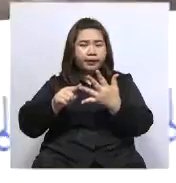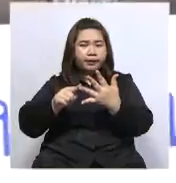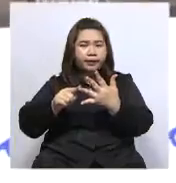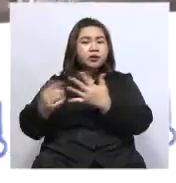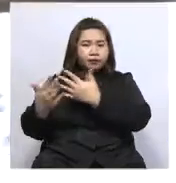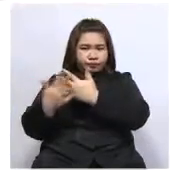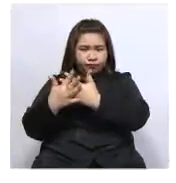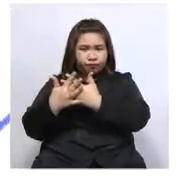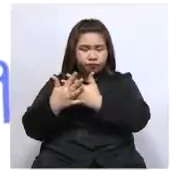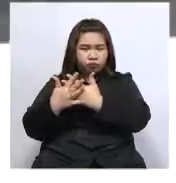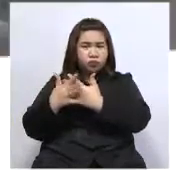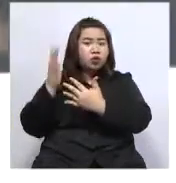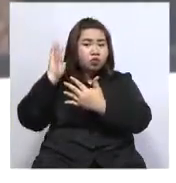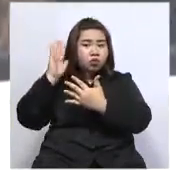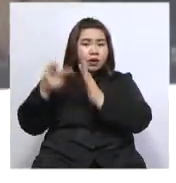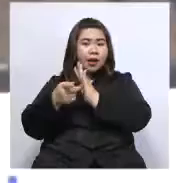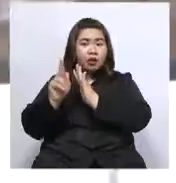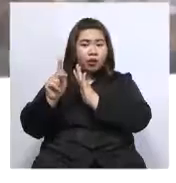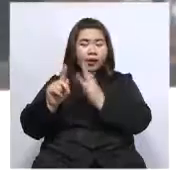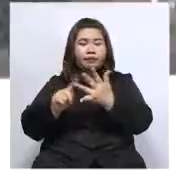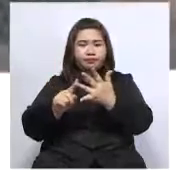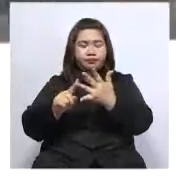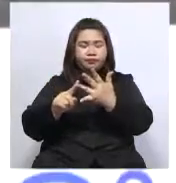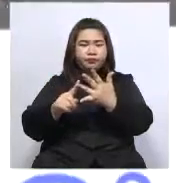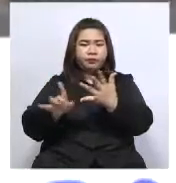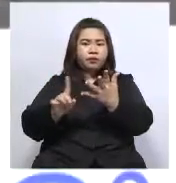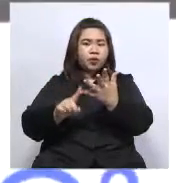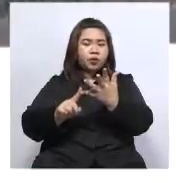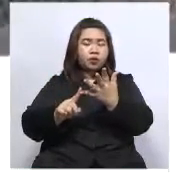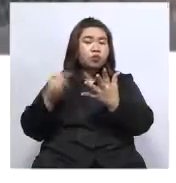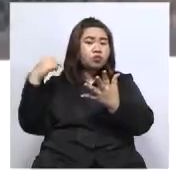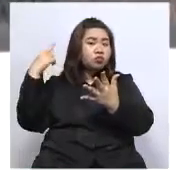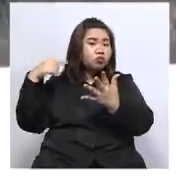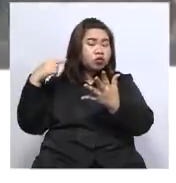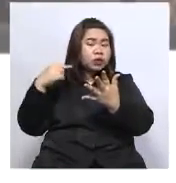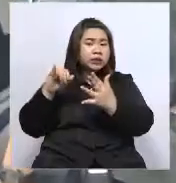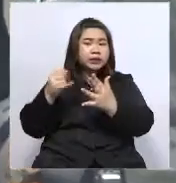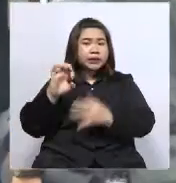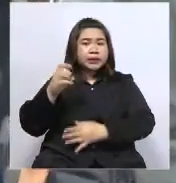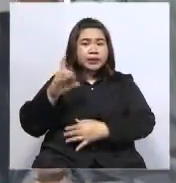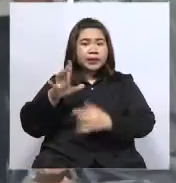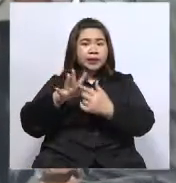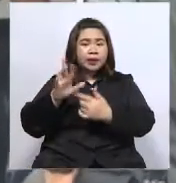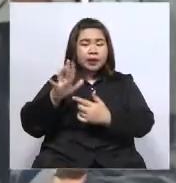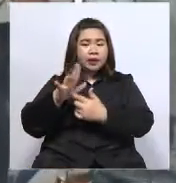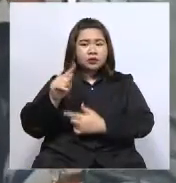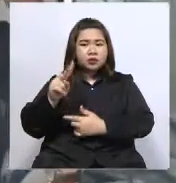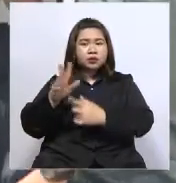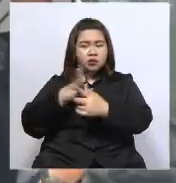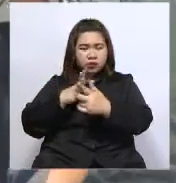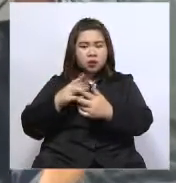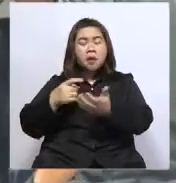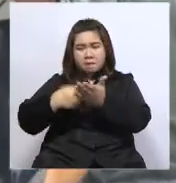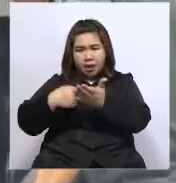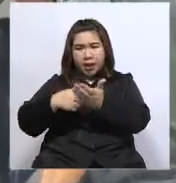มตัวที่ทัณฑสถานบำบัดพิเศษขอนแก่นขณะที่นางสาวจิดารัตน์พรมคุณหรือเบนซ์อยู่ในระหว่